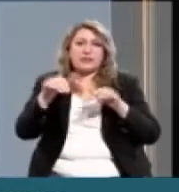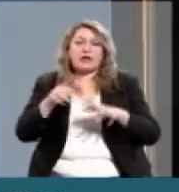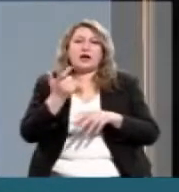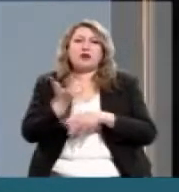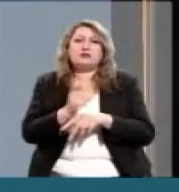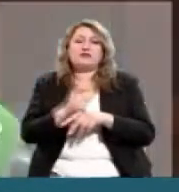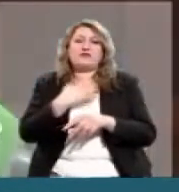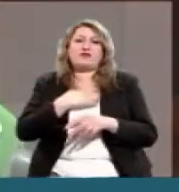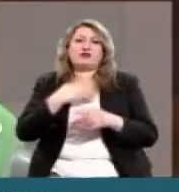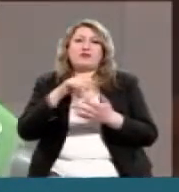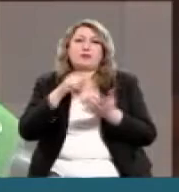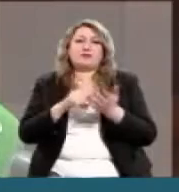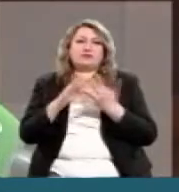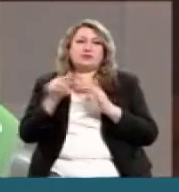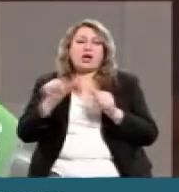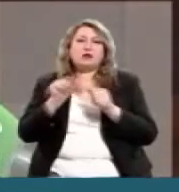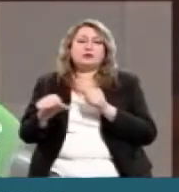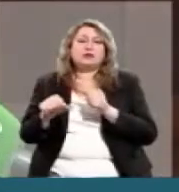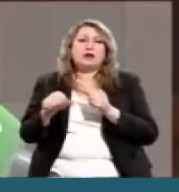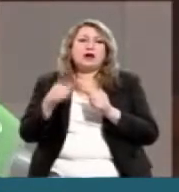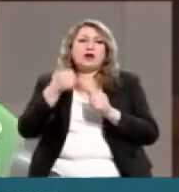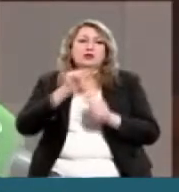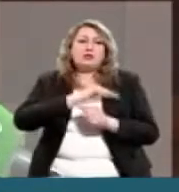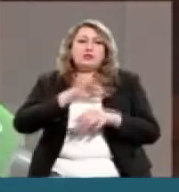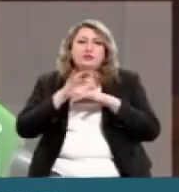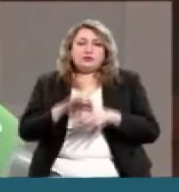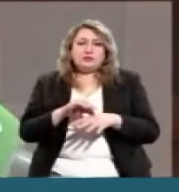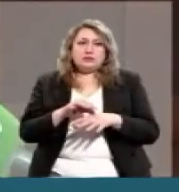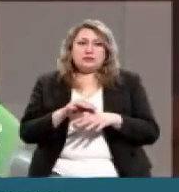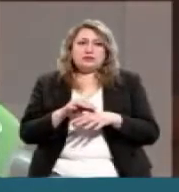острых вопросов населенных пунктов. Вот, особенно хорошая работа идет